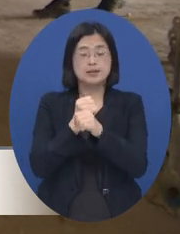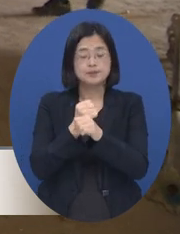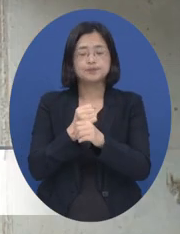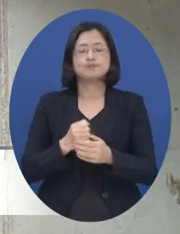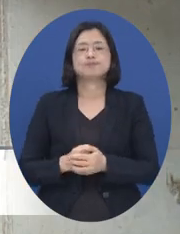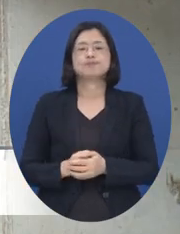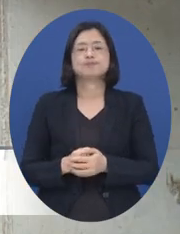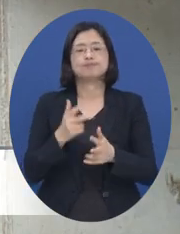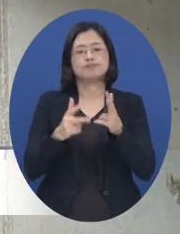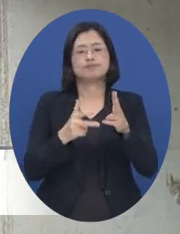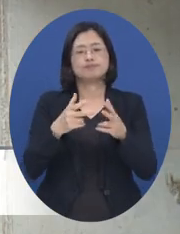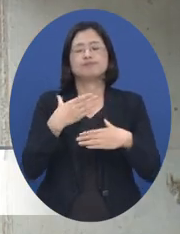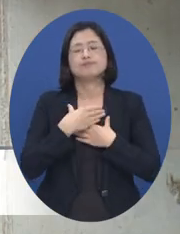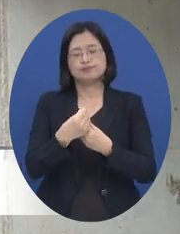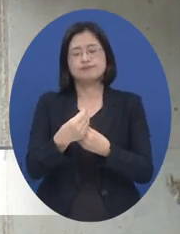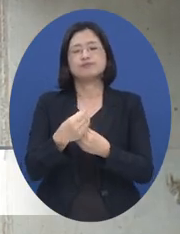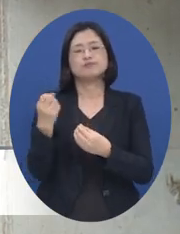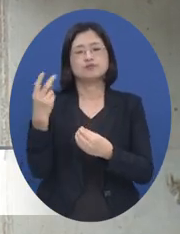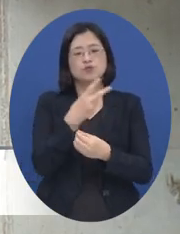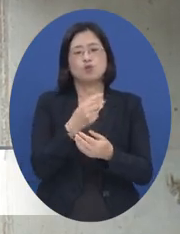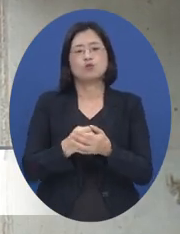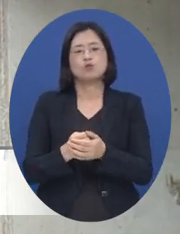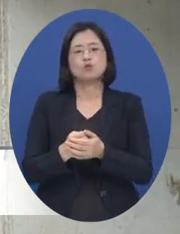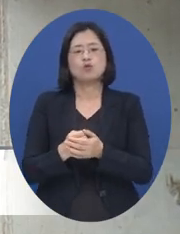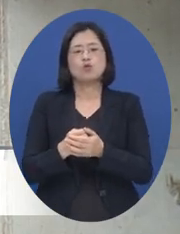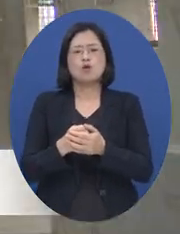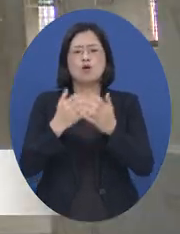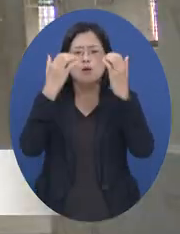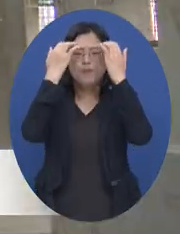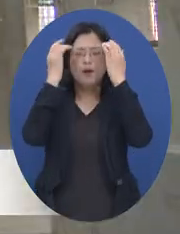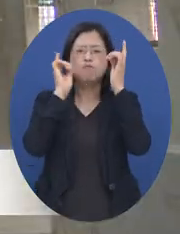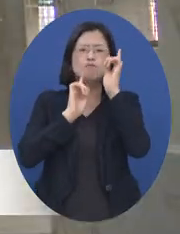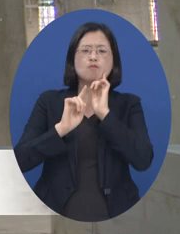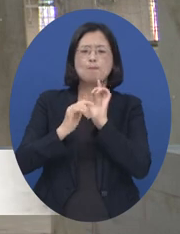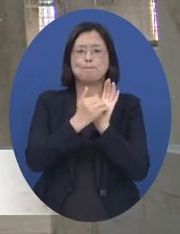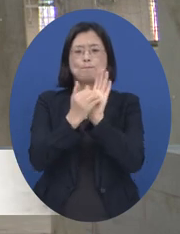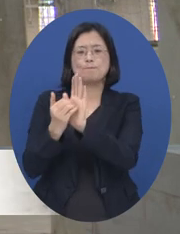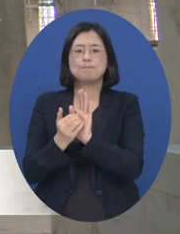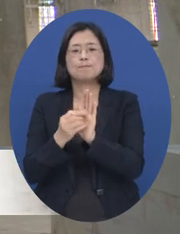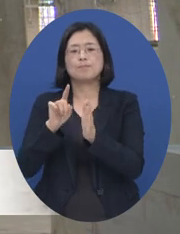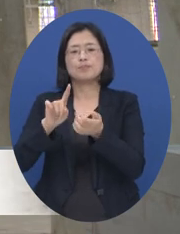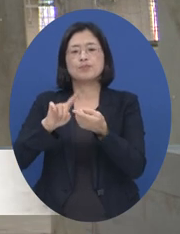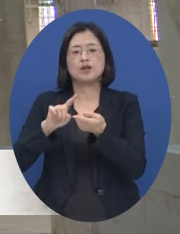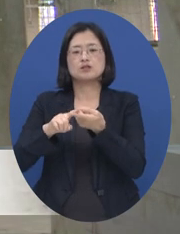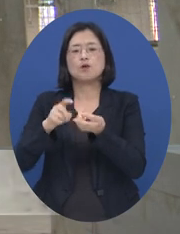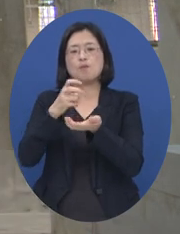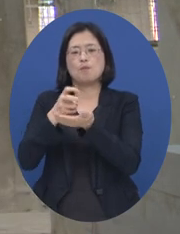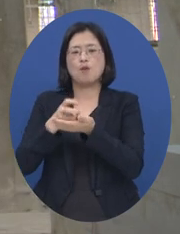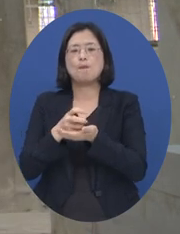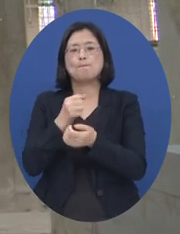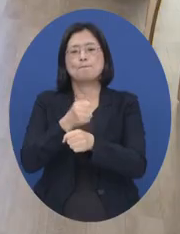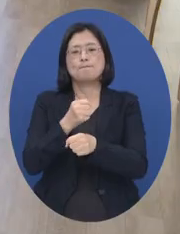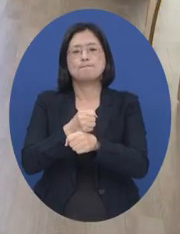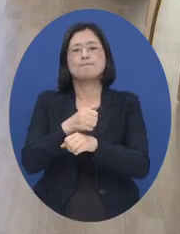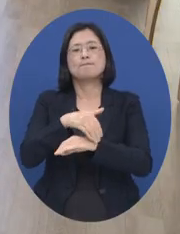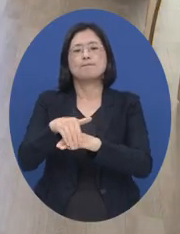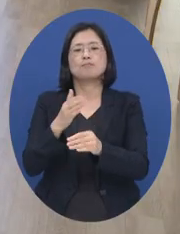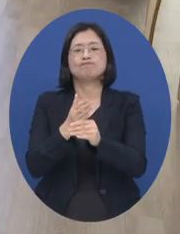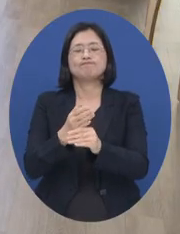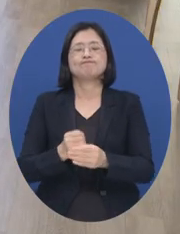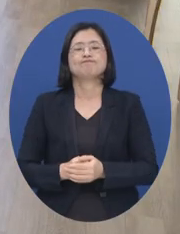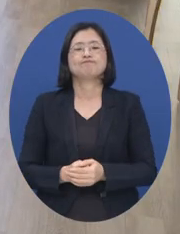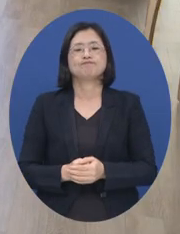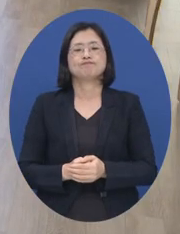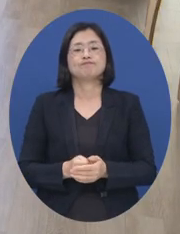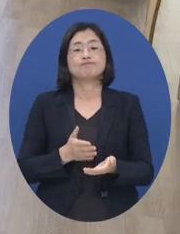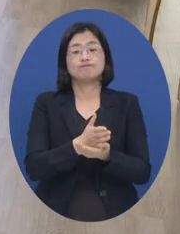산업현장에 안전을 지키고 중대 재 발생 사업장에 처벌을 강화하는 법률안을 건의합니다 각계